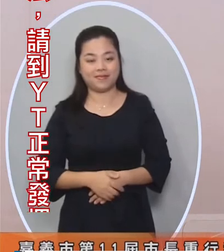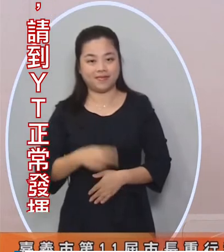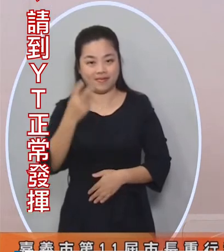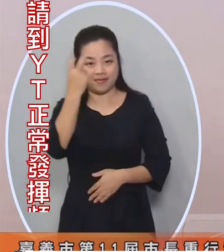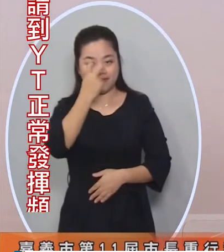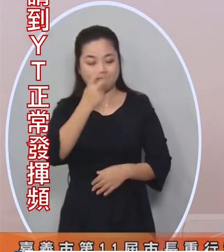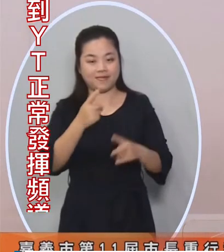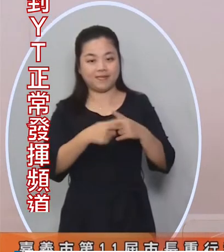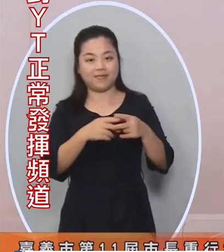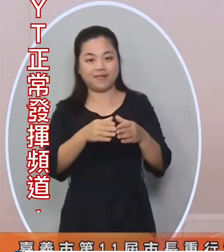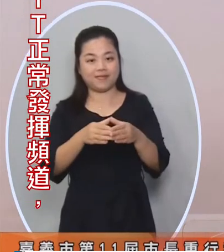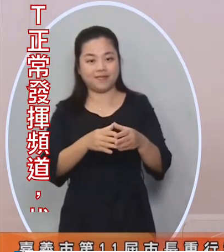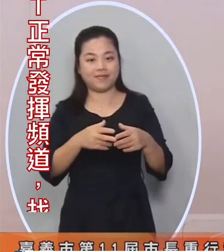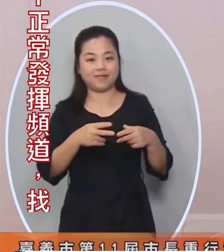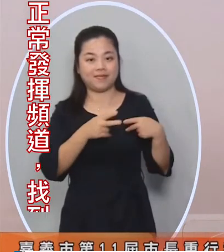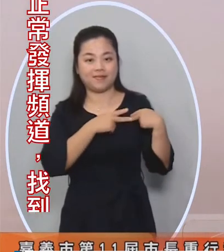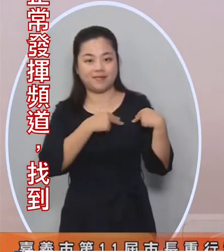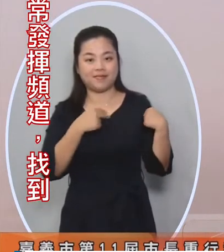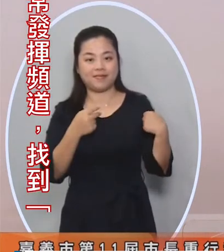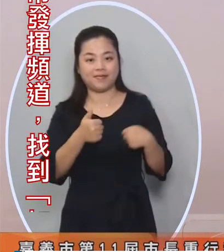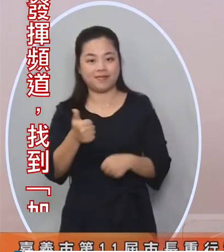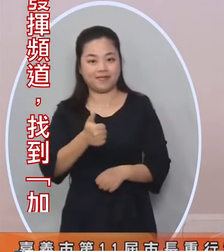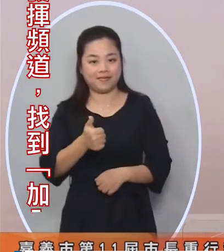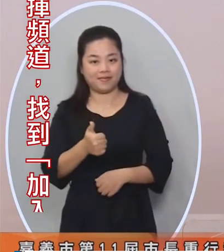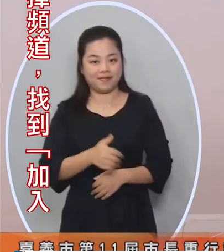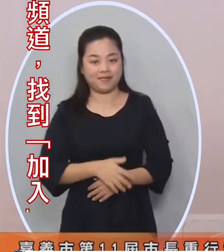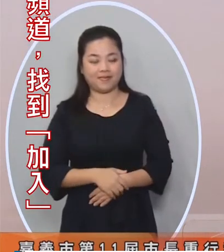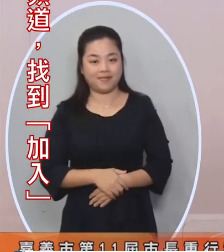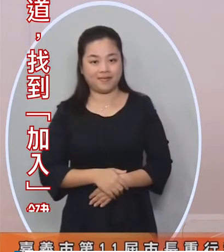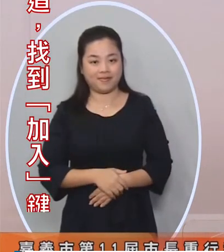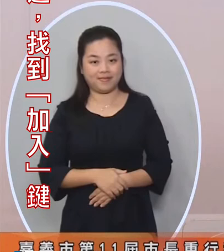监察小组蔡明君委员，